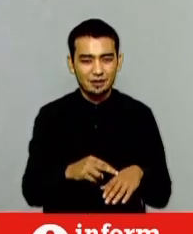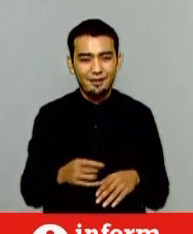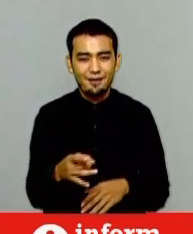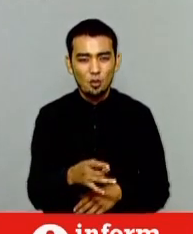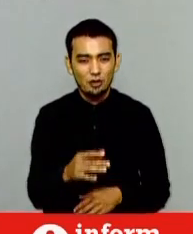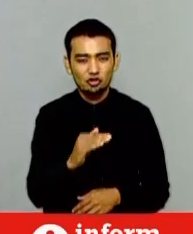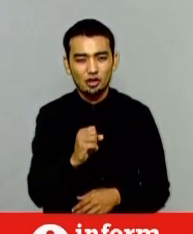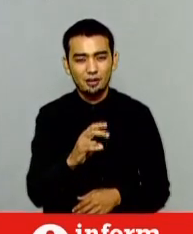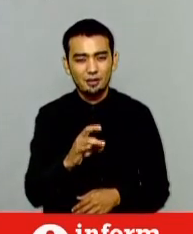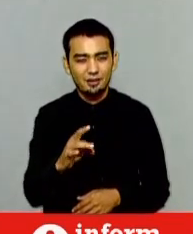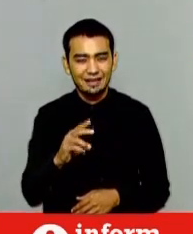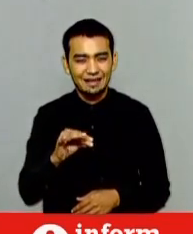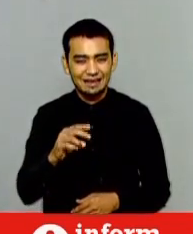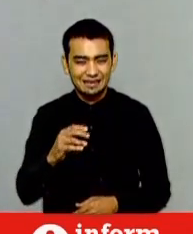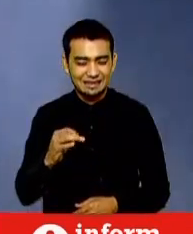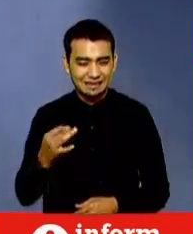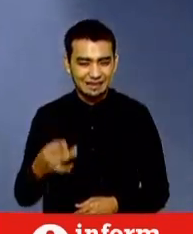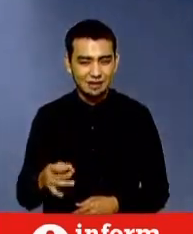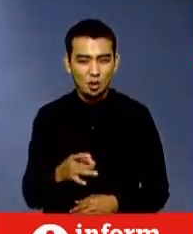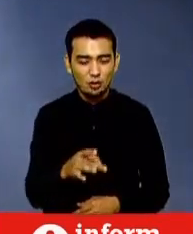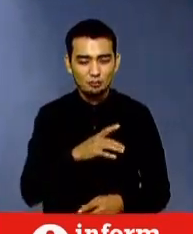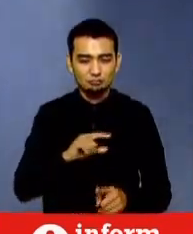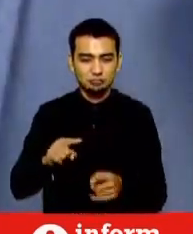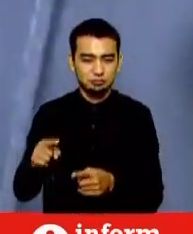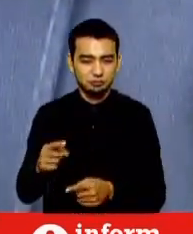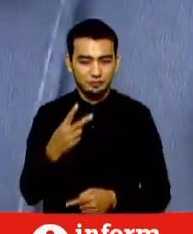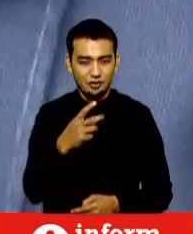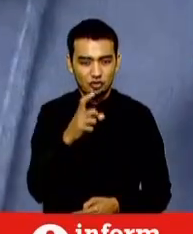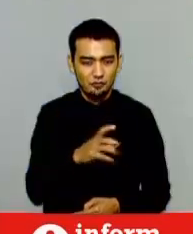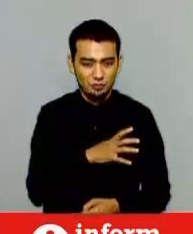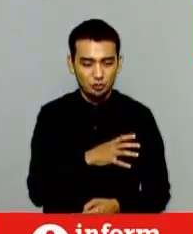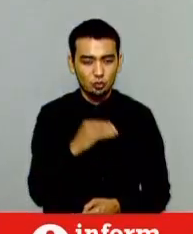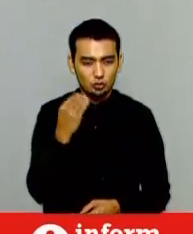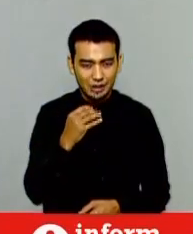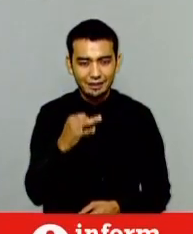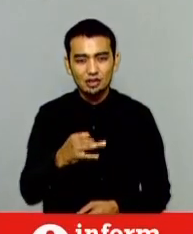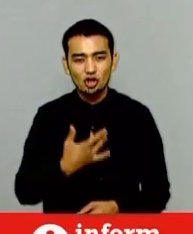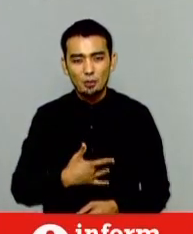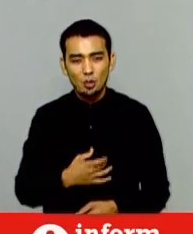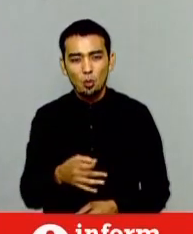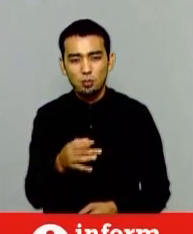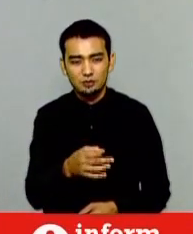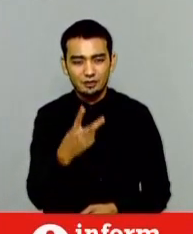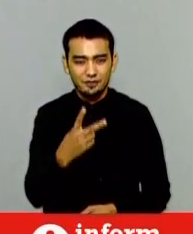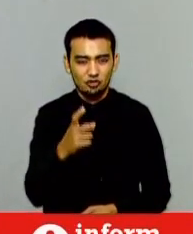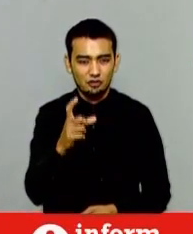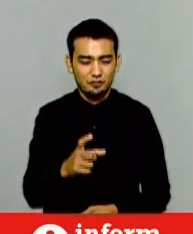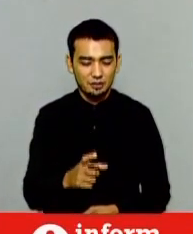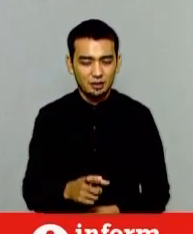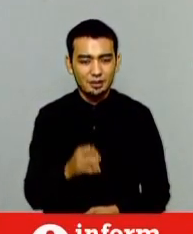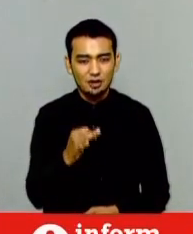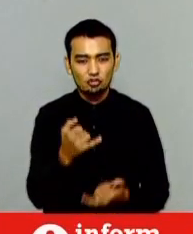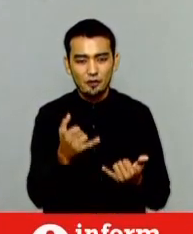района жанаркинского района были задержаны туркестанские Джамбульской областях двое подозреваемые